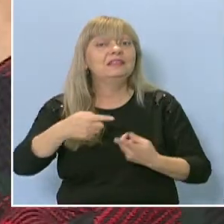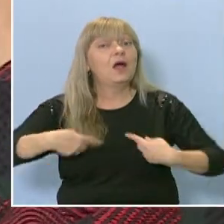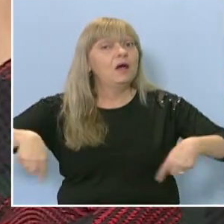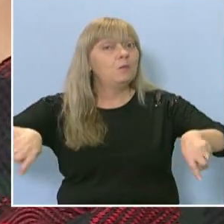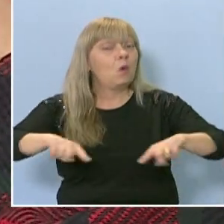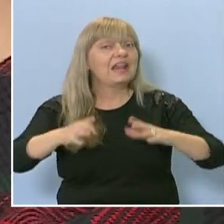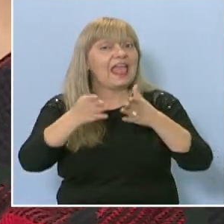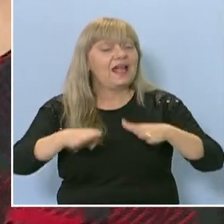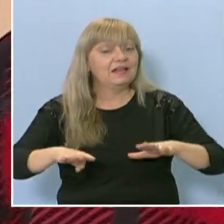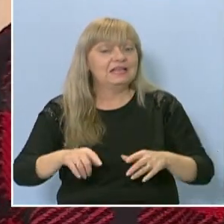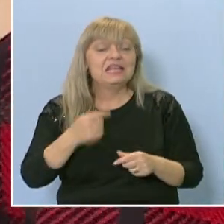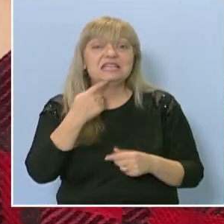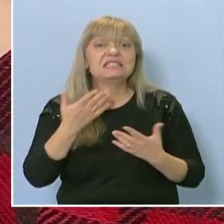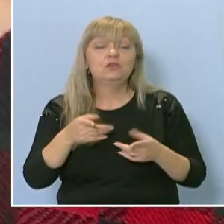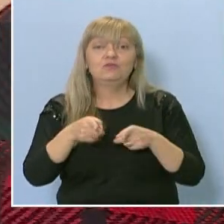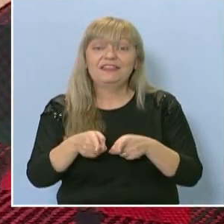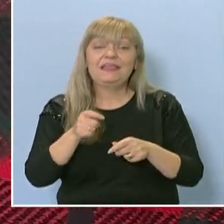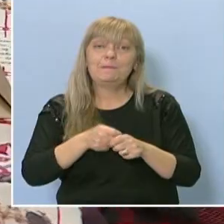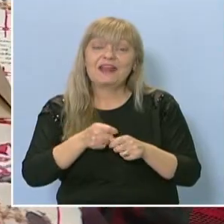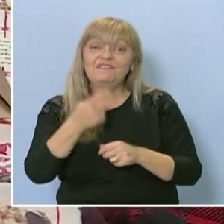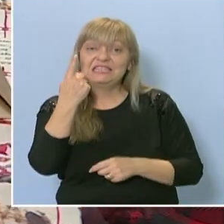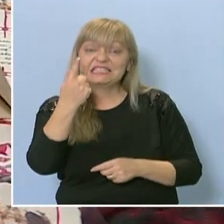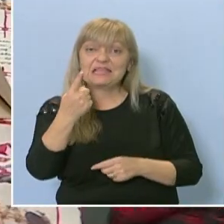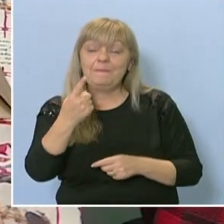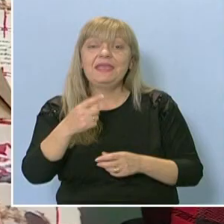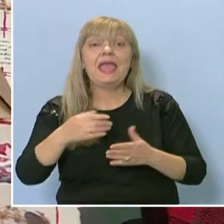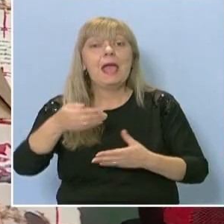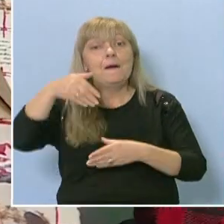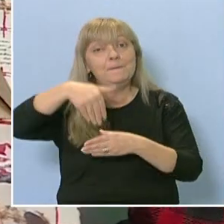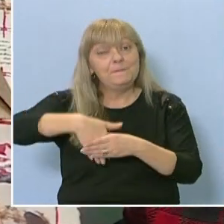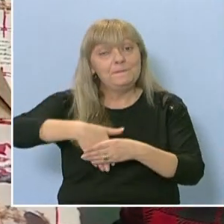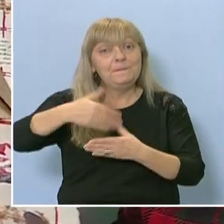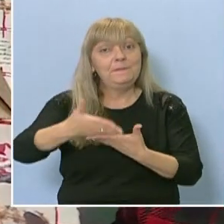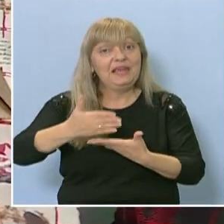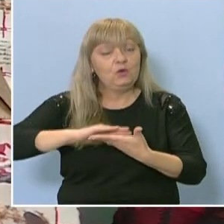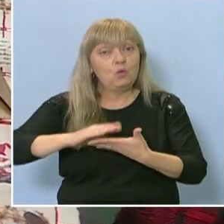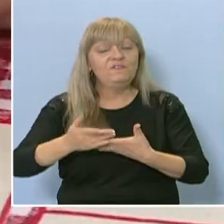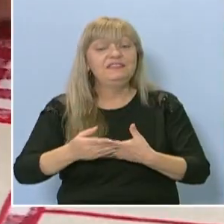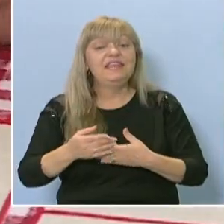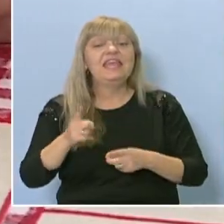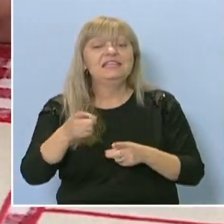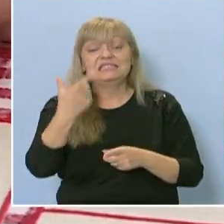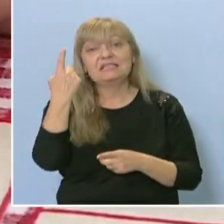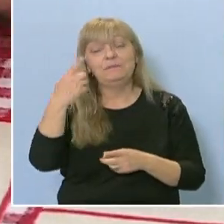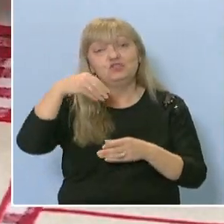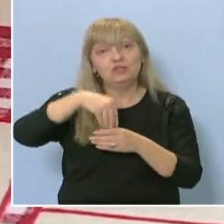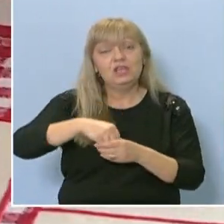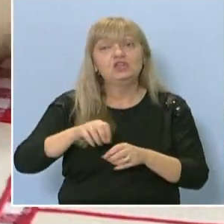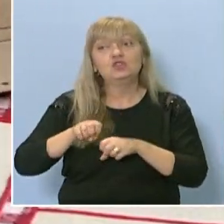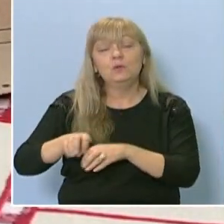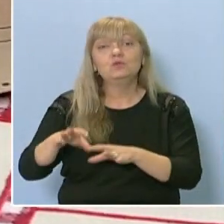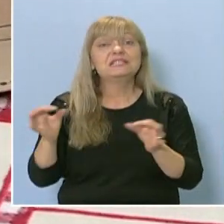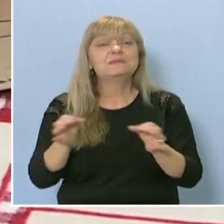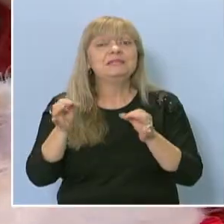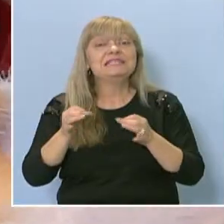тук децата сами правят пликовете, в които ще сложат писмата си до дядо Коледа и ще ги пуснат в специалния пощенски офис, който вече ги